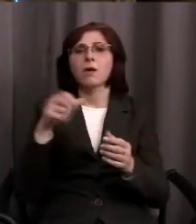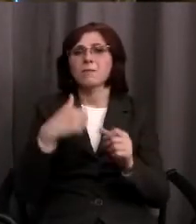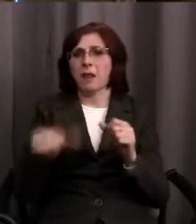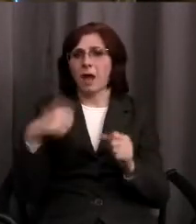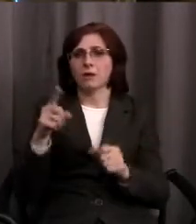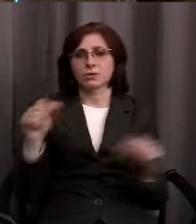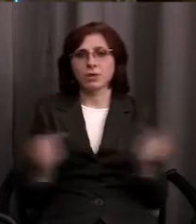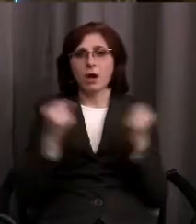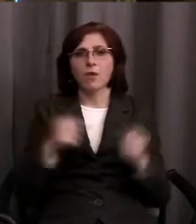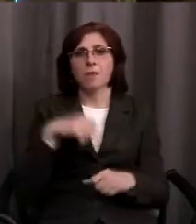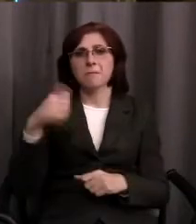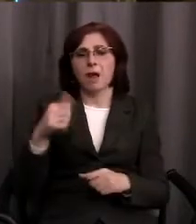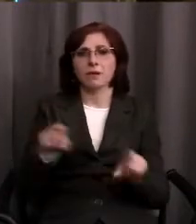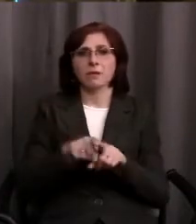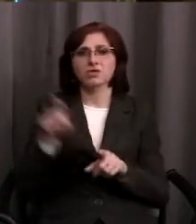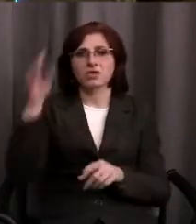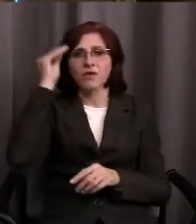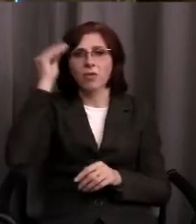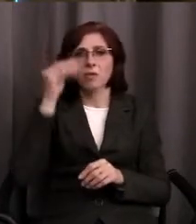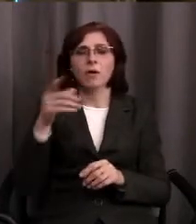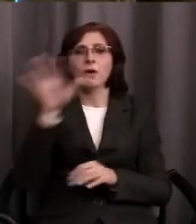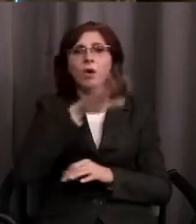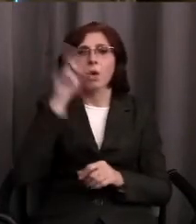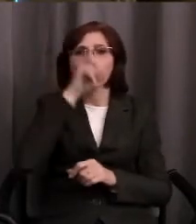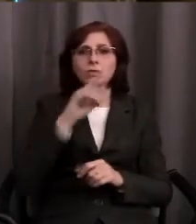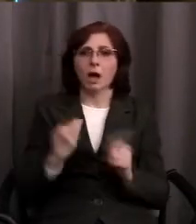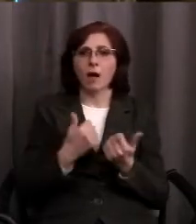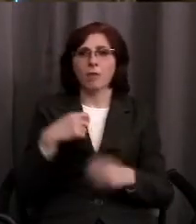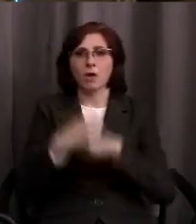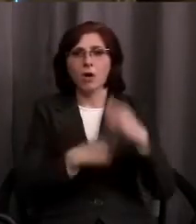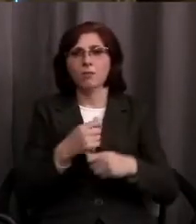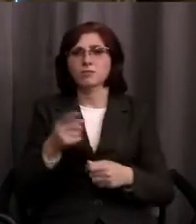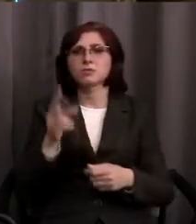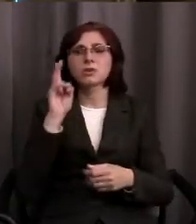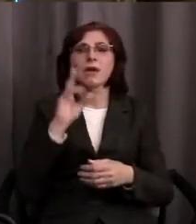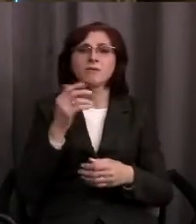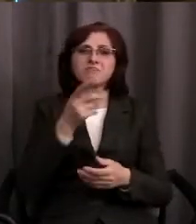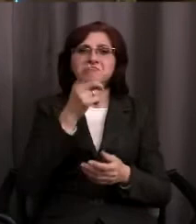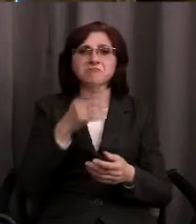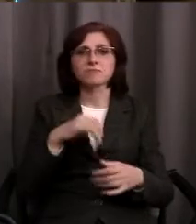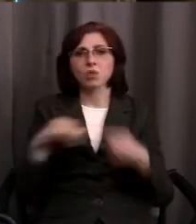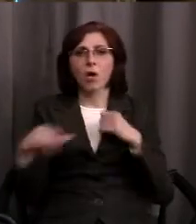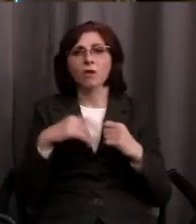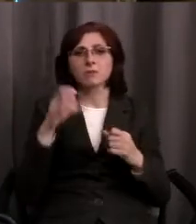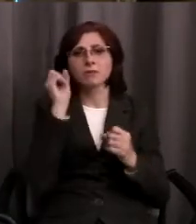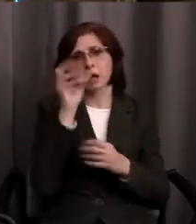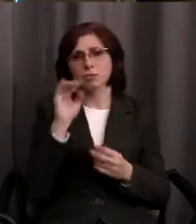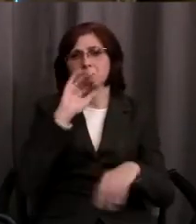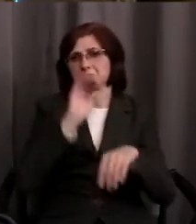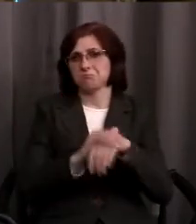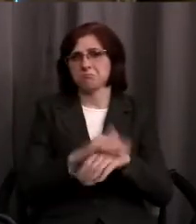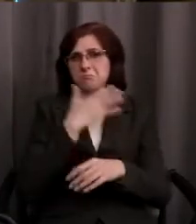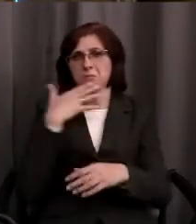typu działań, brakuje też świadomości wśród ludzi, żeby robić. Najczęściej władze są przychylne, tu muszę powiedzieć,